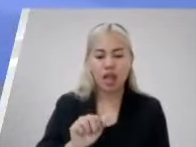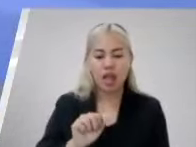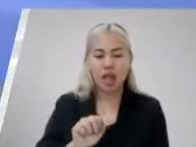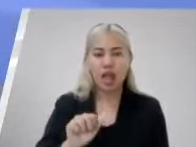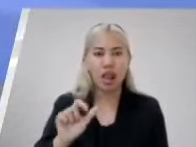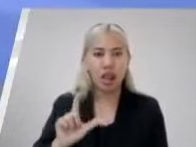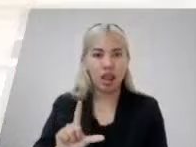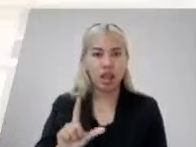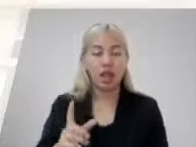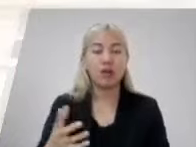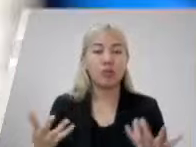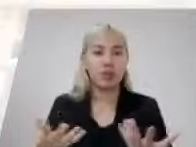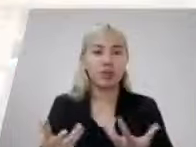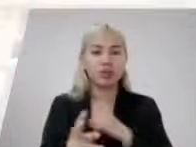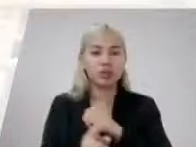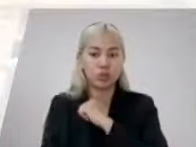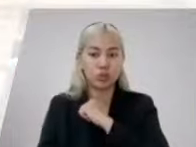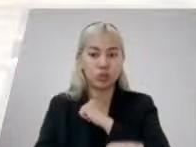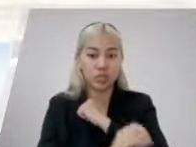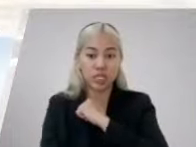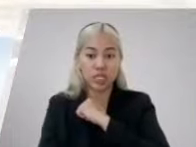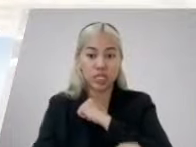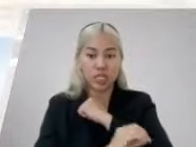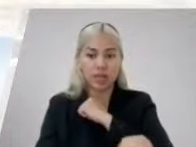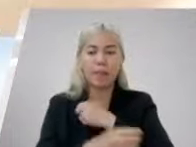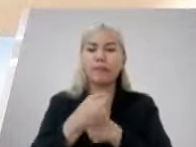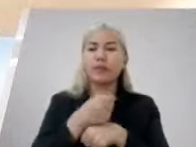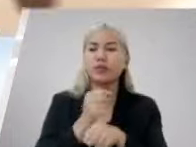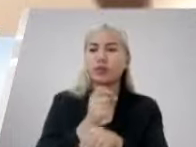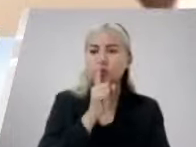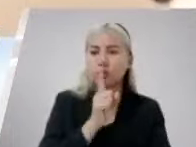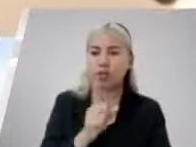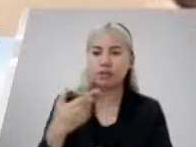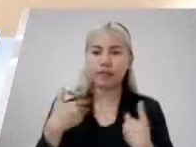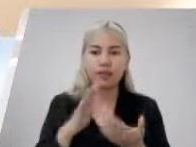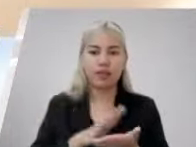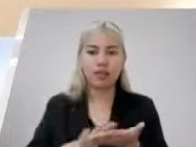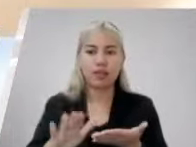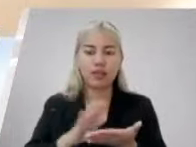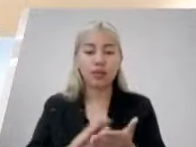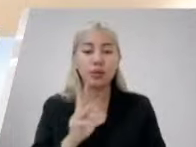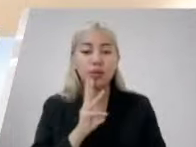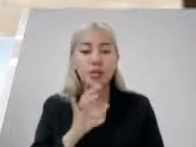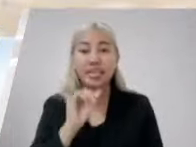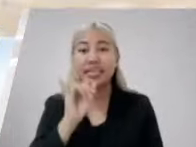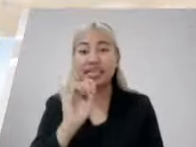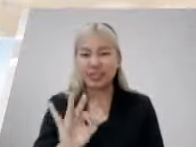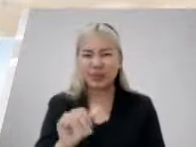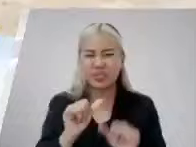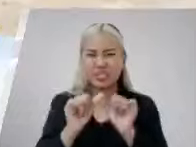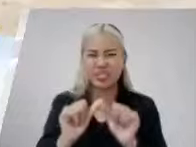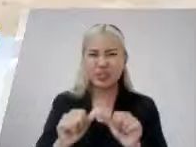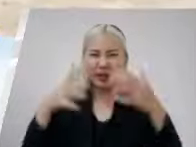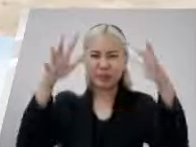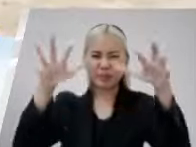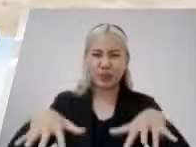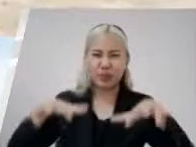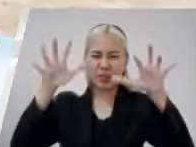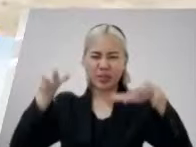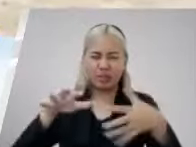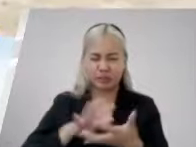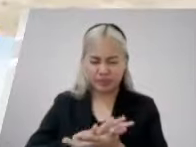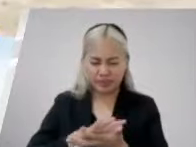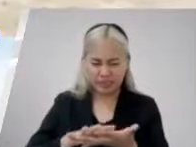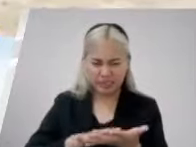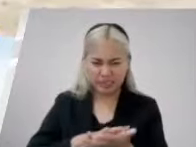Occidental. Paniniguro raw ito na may malinis sa tubig ang mga residente sakaling magpatuloy ang pag-uulan doon na posibleng magdulot muli